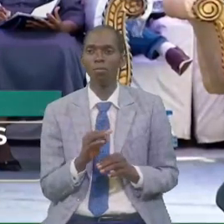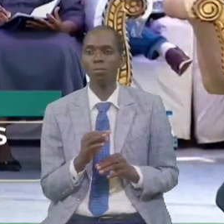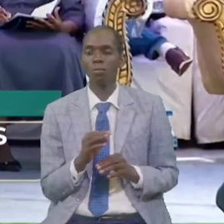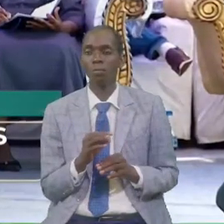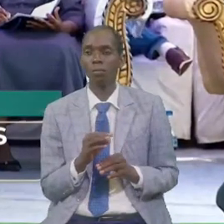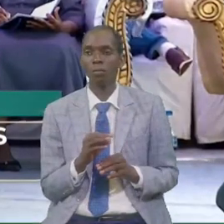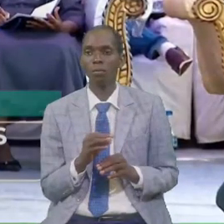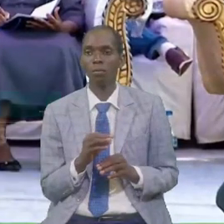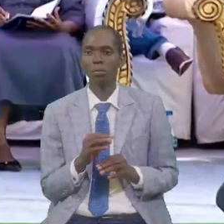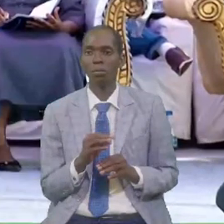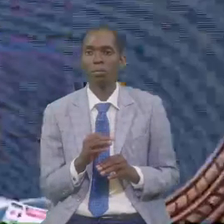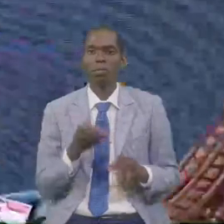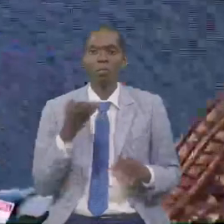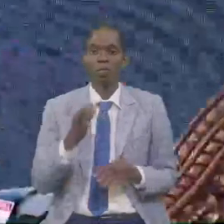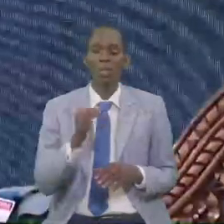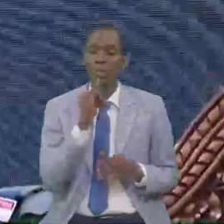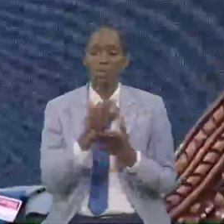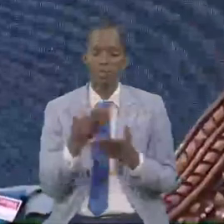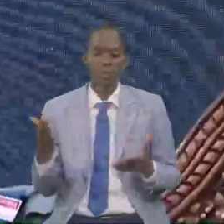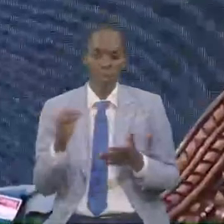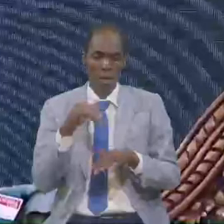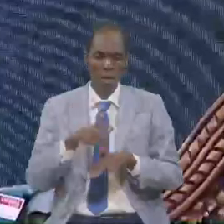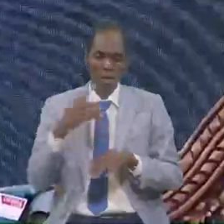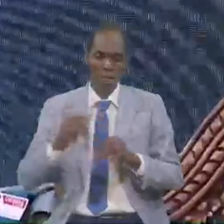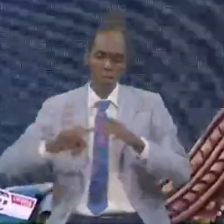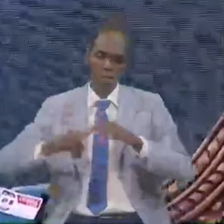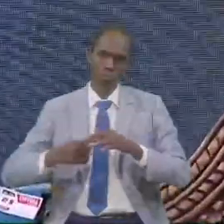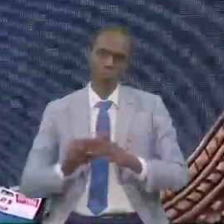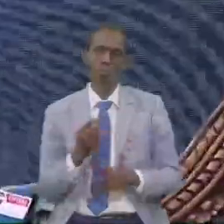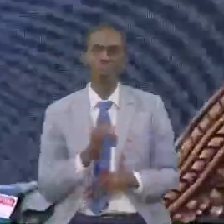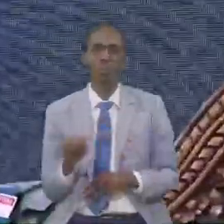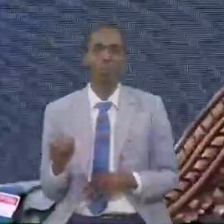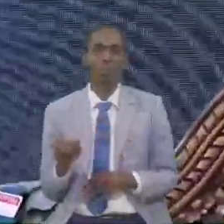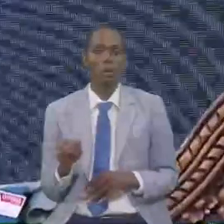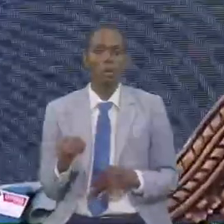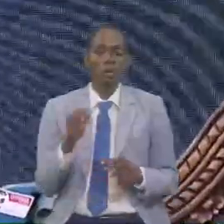Il y a quelque chose de basique, de fondamental.